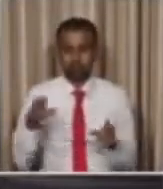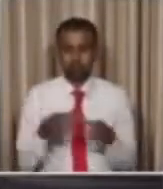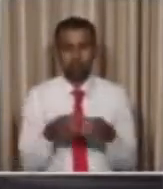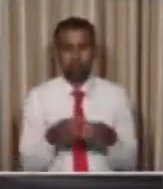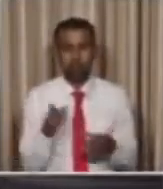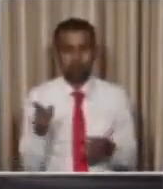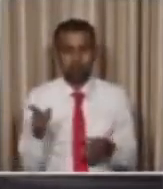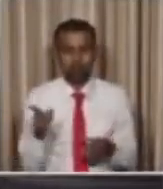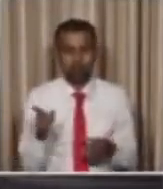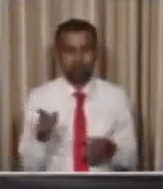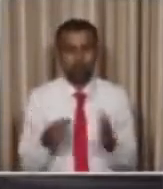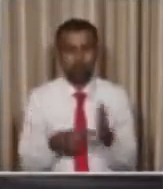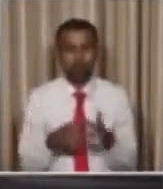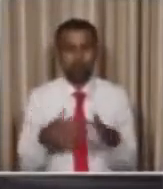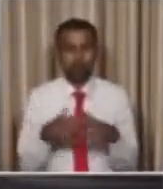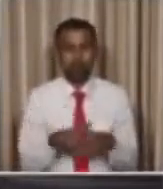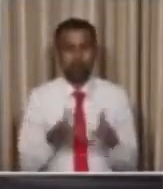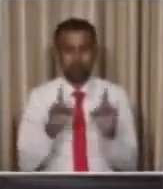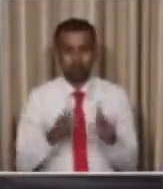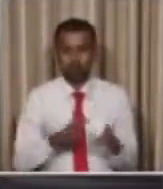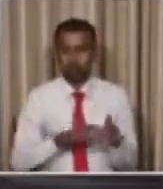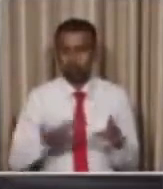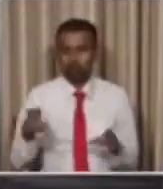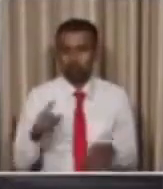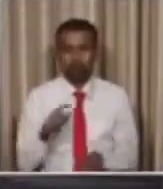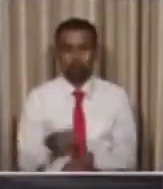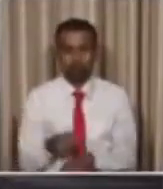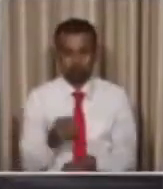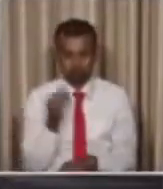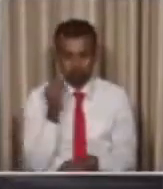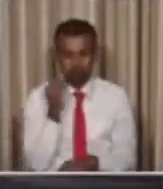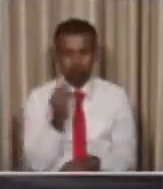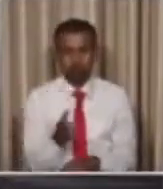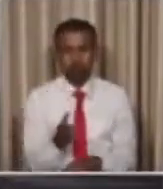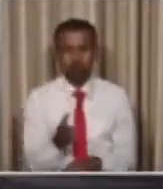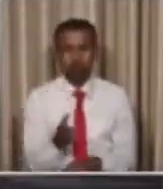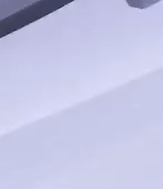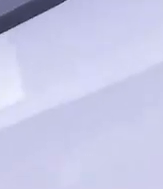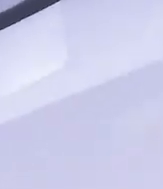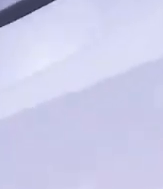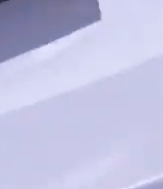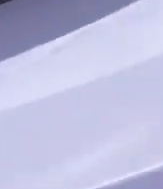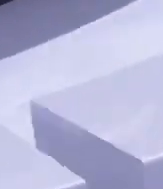කණ්ඩායමට නීතියානුකූලව ඉවත් වෙන්න අවස්ථාව ලබා දෙන්න කියන ඉල්ලීම තමයි මේ පිළිබඳව.